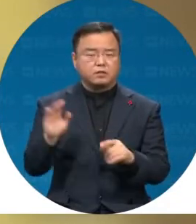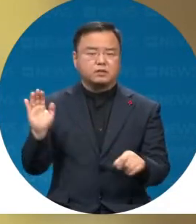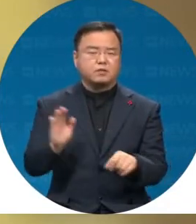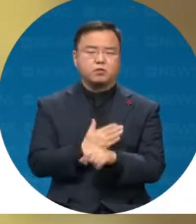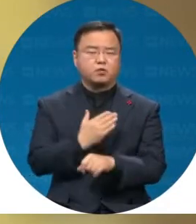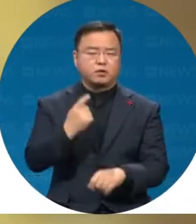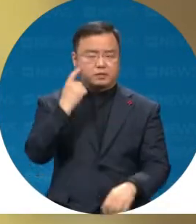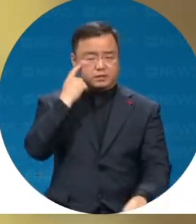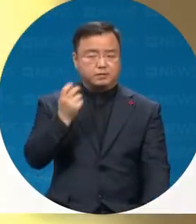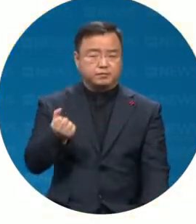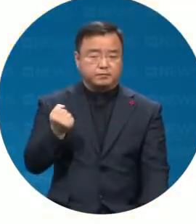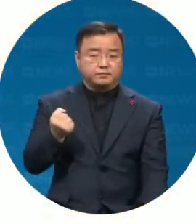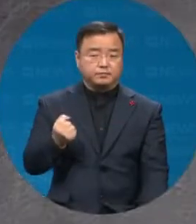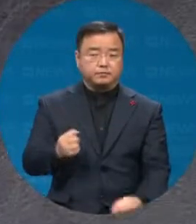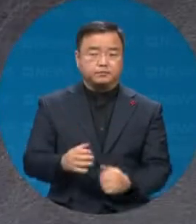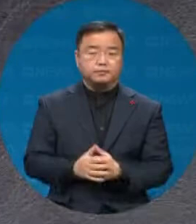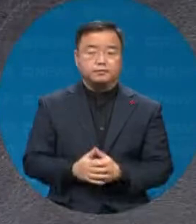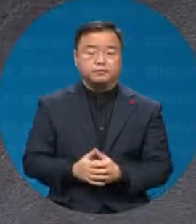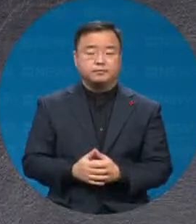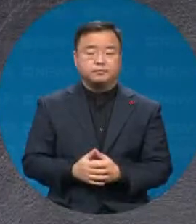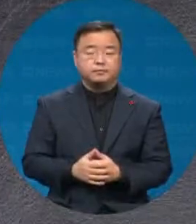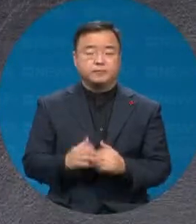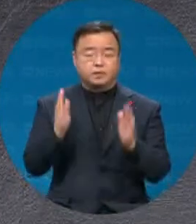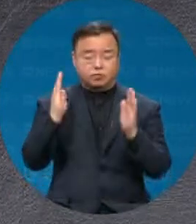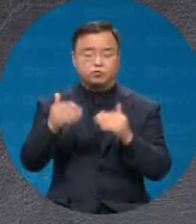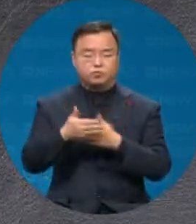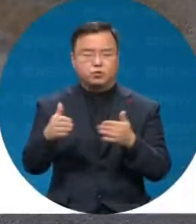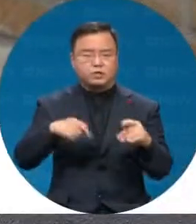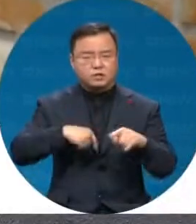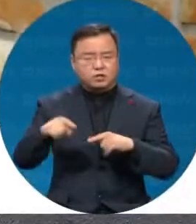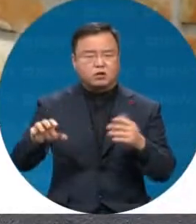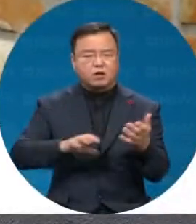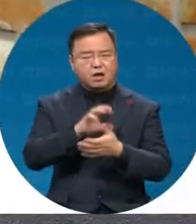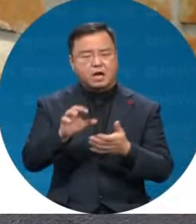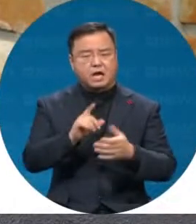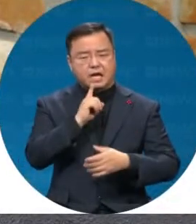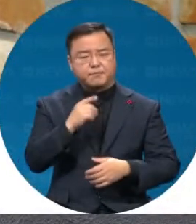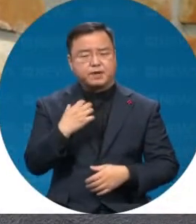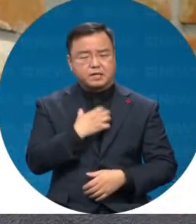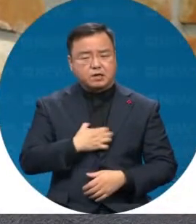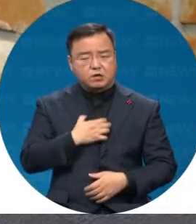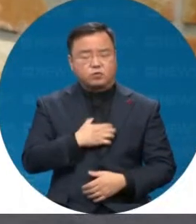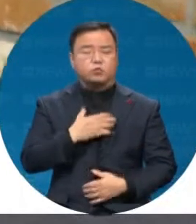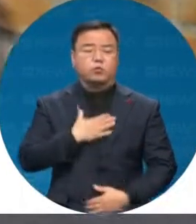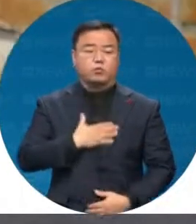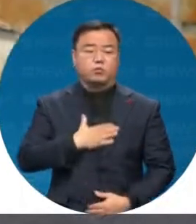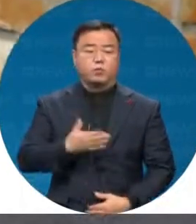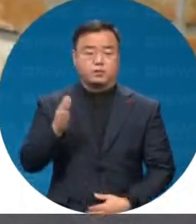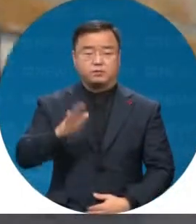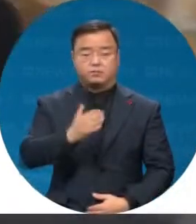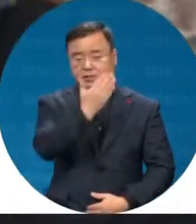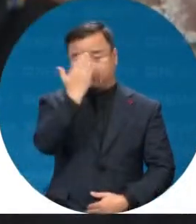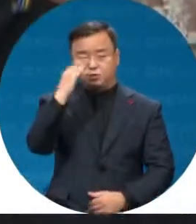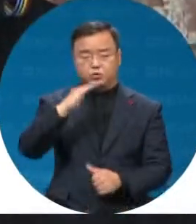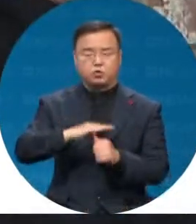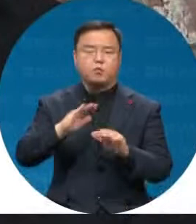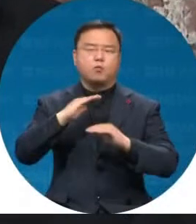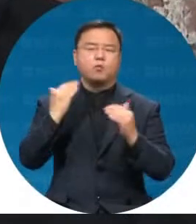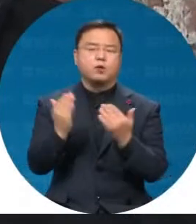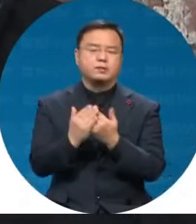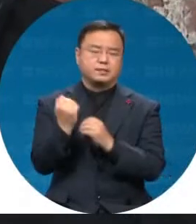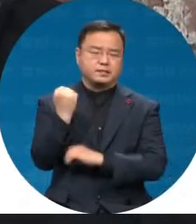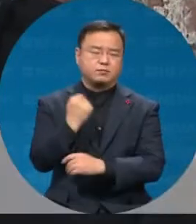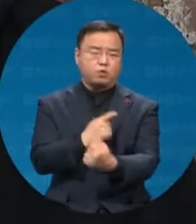못되어 따라 교실이 정치판이 될거란 일각의 우려도 하지만 청소년들은 완전한 기본권을